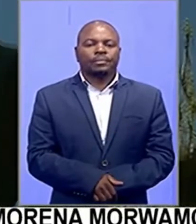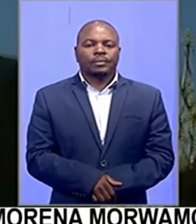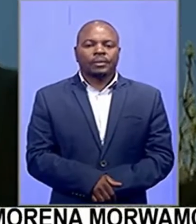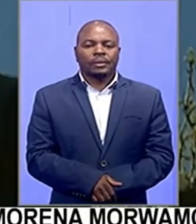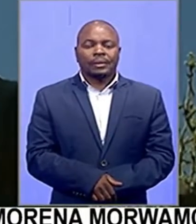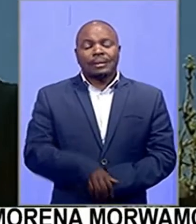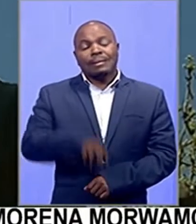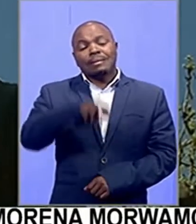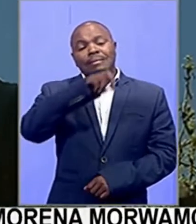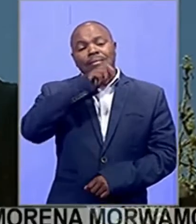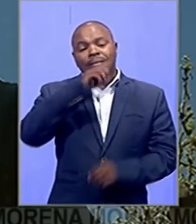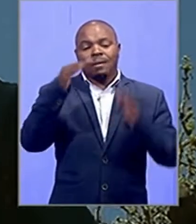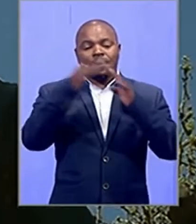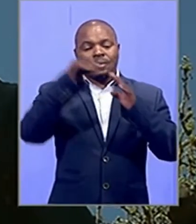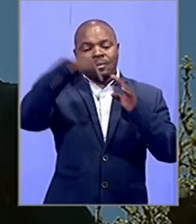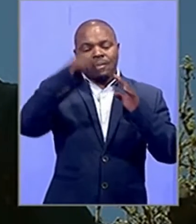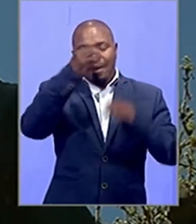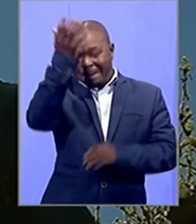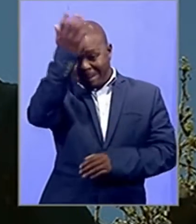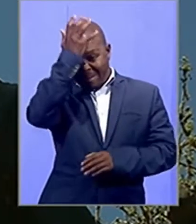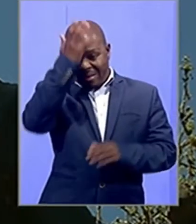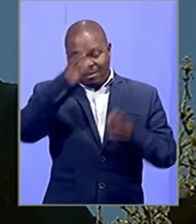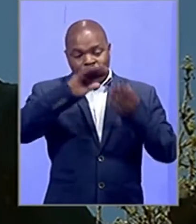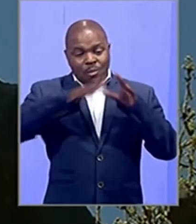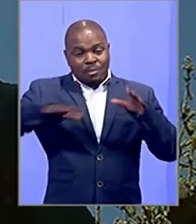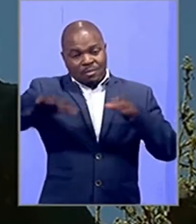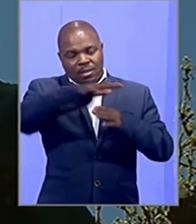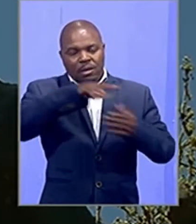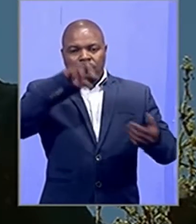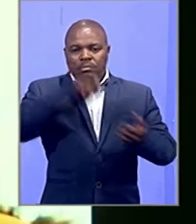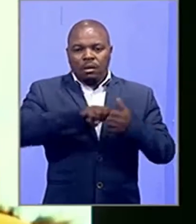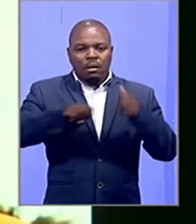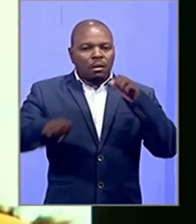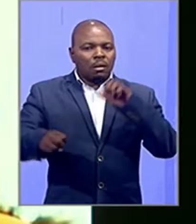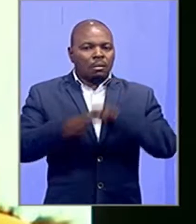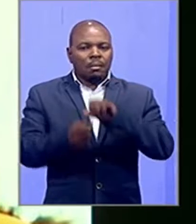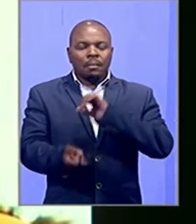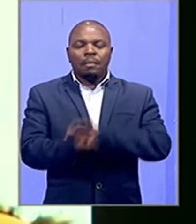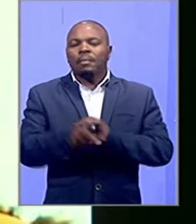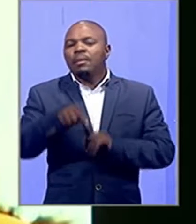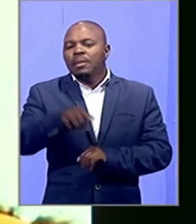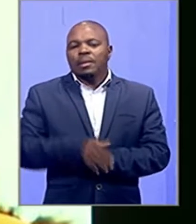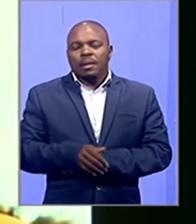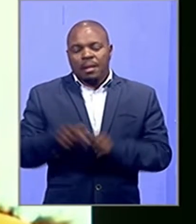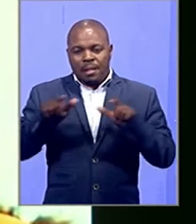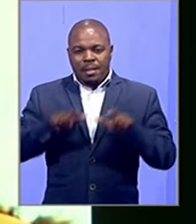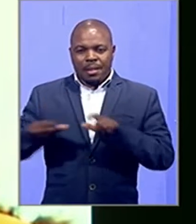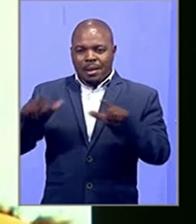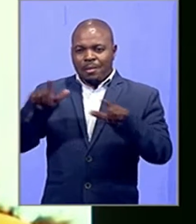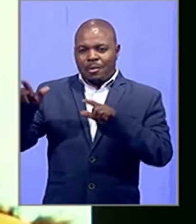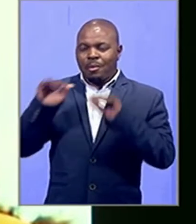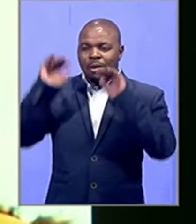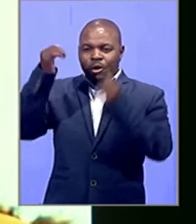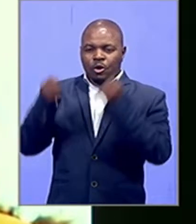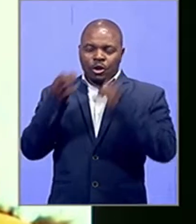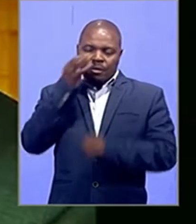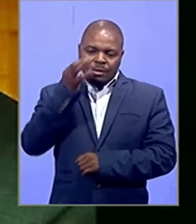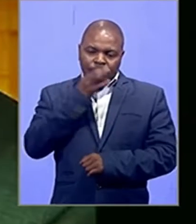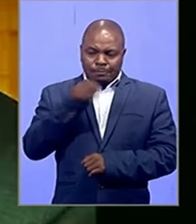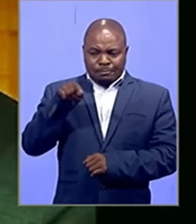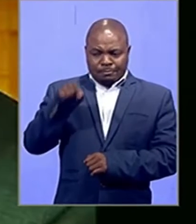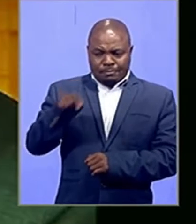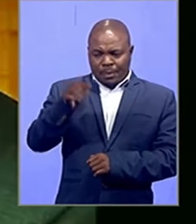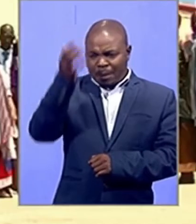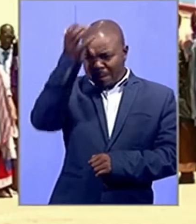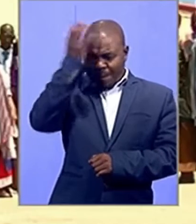Ntlo ya lelapa la segosi sa morafe wa Bapedi e aparetse ke dikgotlhang. Kgotlatshekelo ya Limpopo e atlhotse fa tshwetso ya lelapa la segosi sa morafe